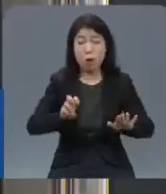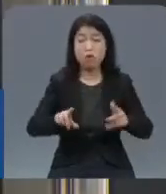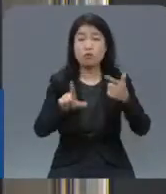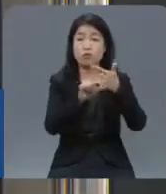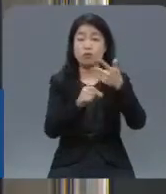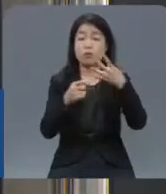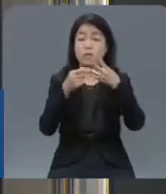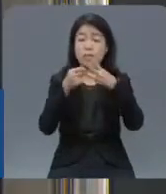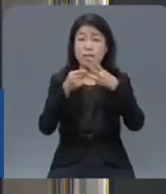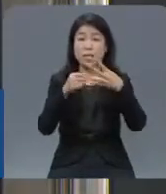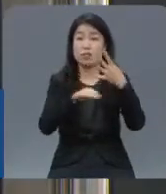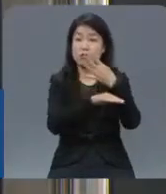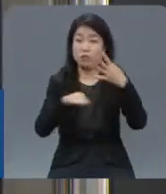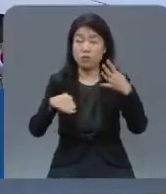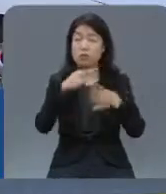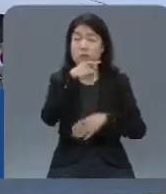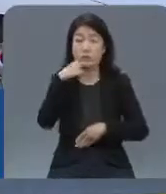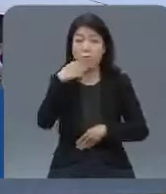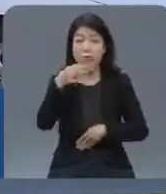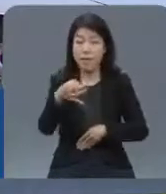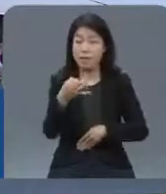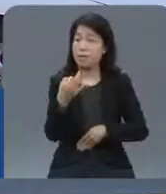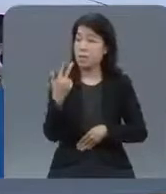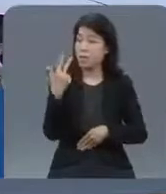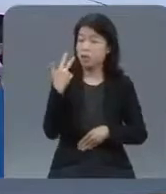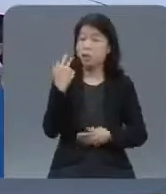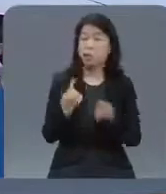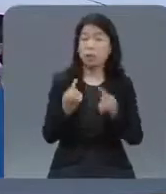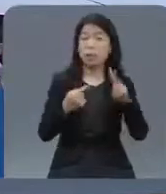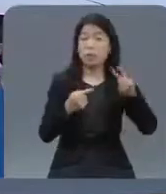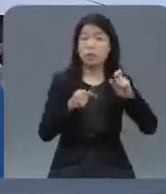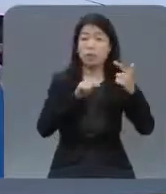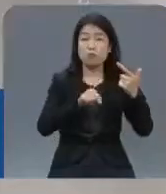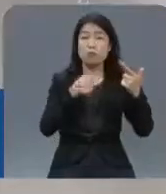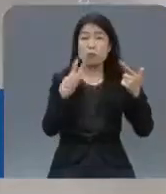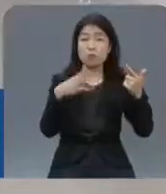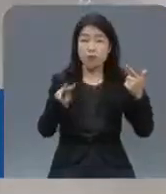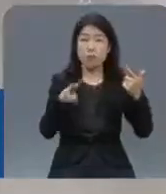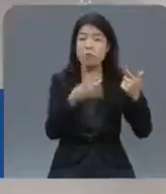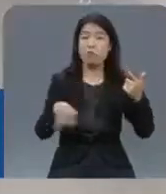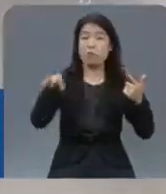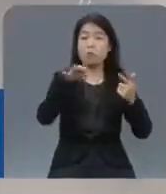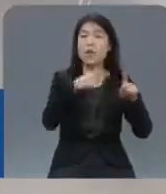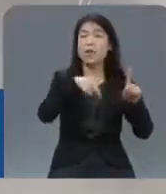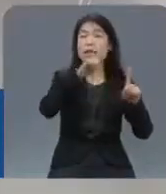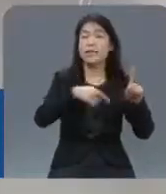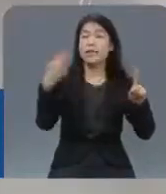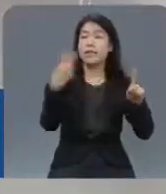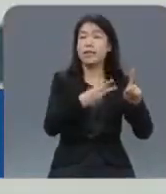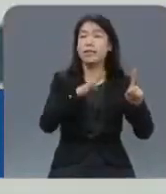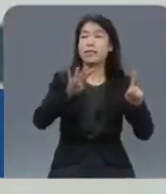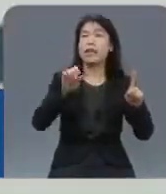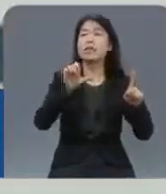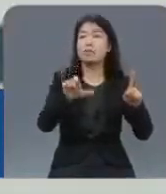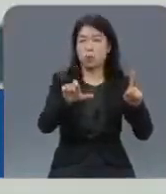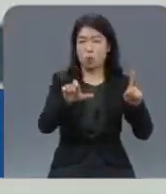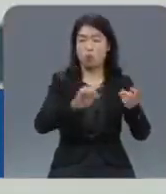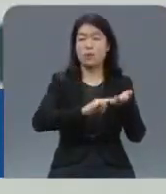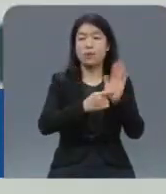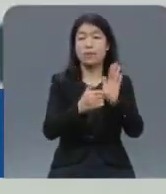3째주 기준 휴 발효 값은 전체보다 26.3 원이 오른 리터당 2045 원으로